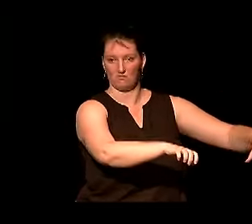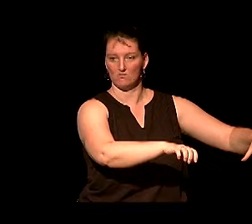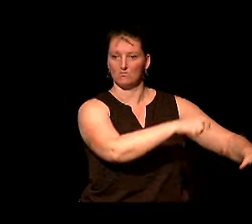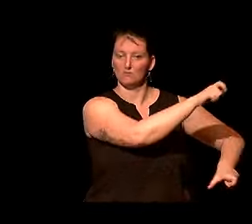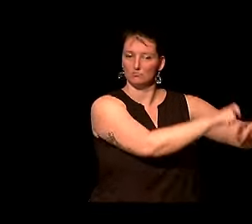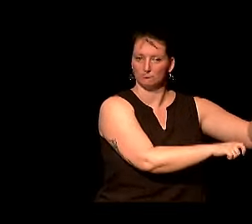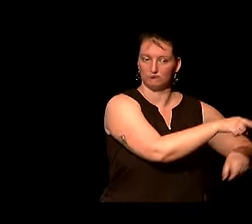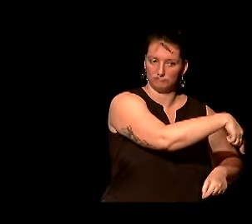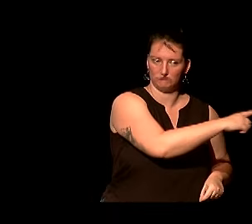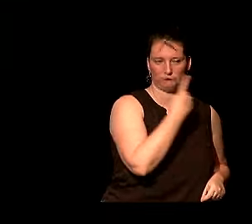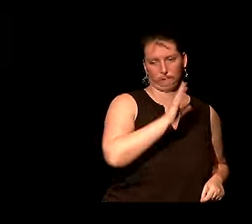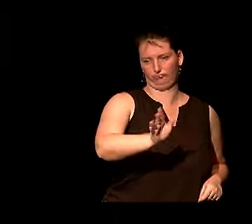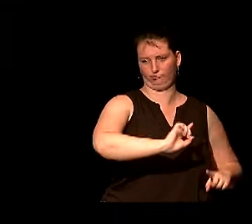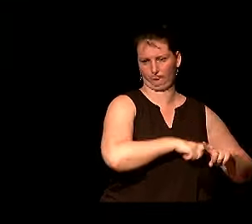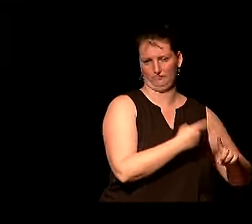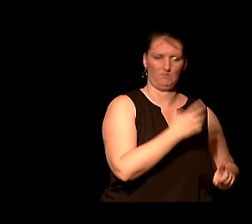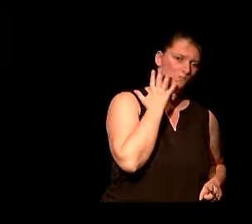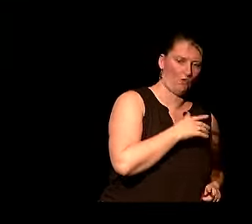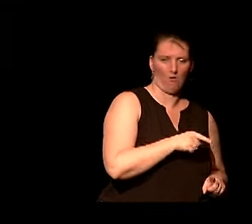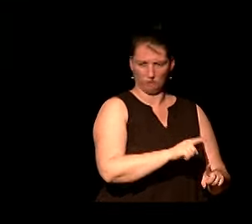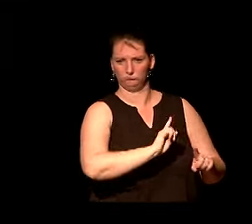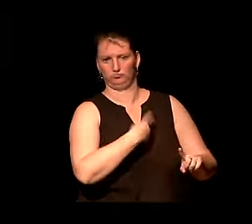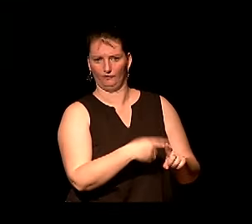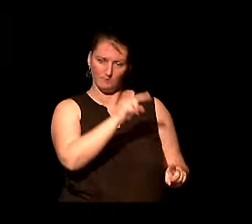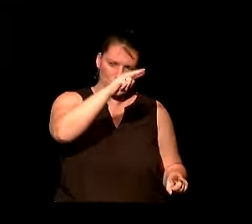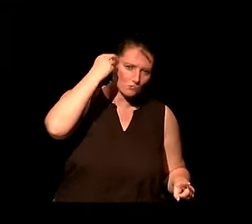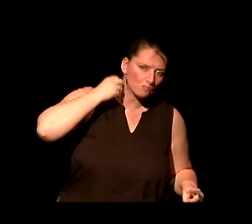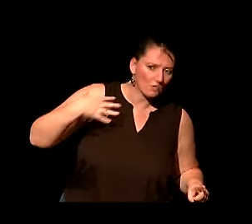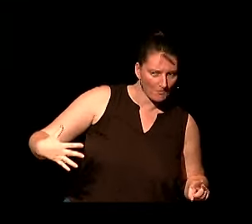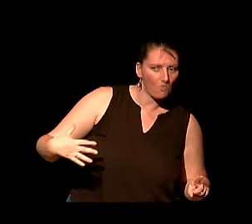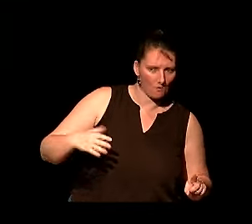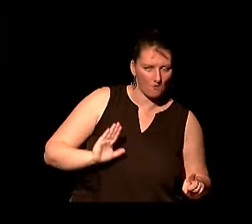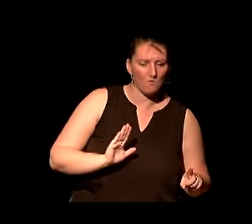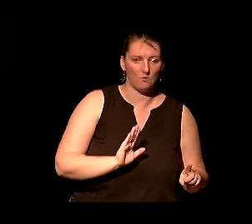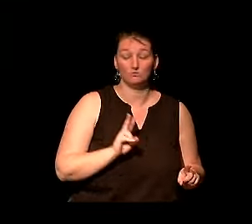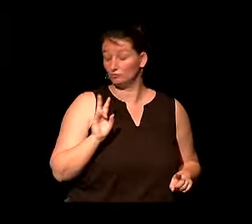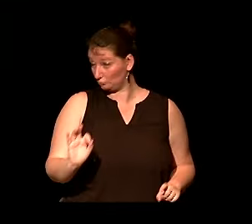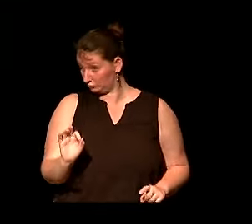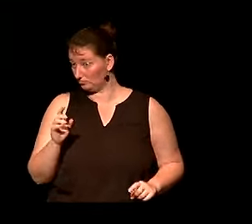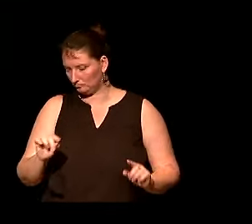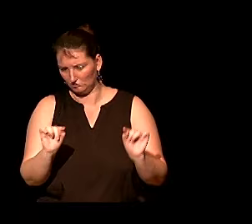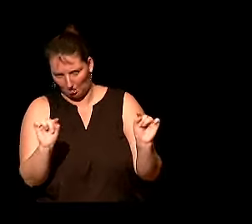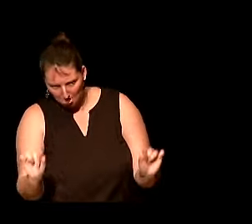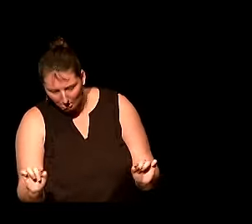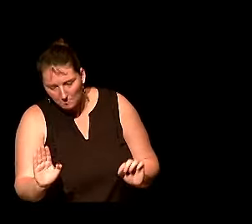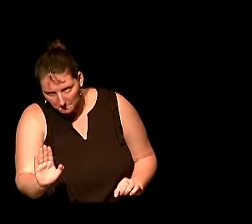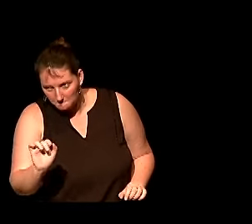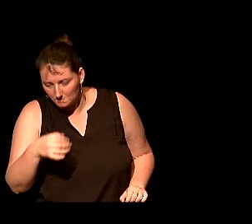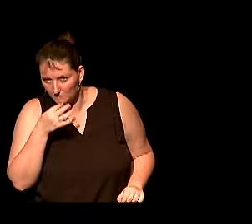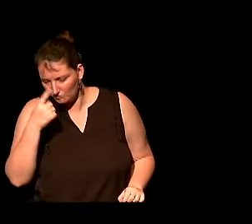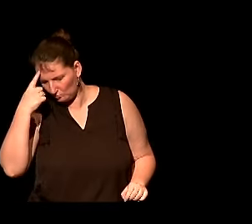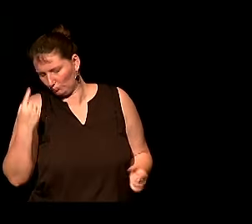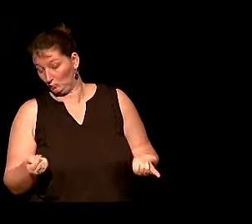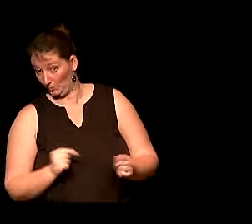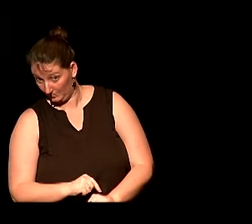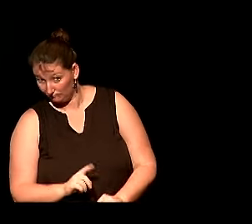d'un côté les films en couleur, de l'autre des films noirs ou des films en noir et blanc. Contrairement d'ailleurs, parenthèse à ce qu'on pourrait